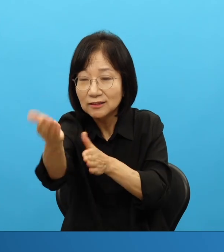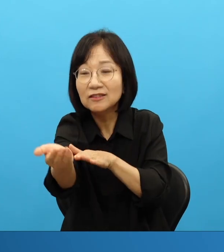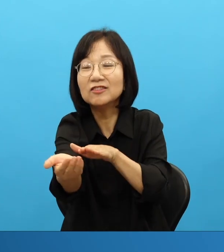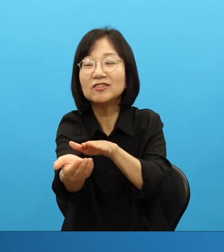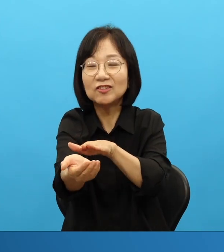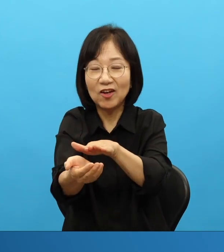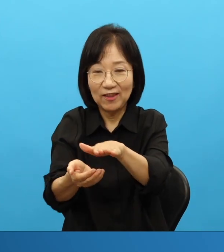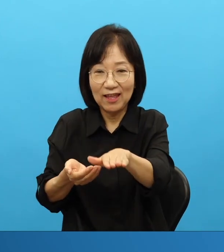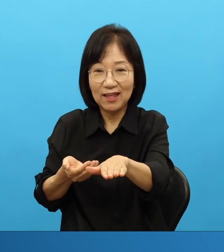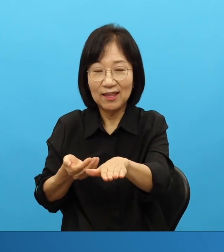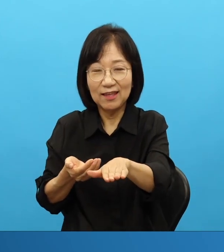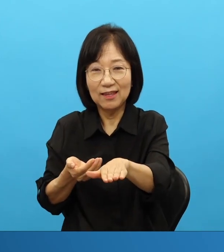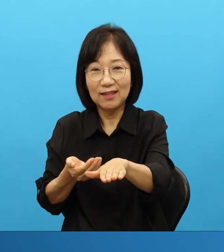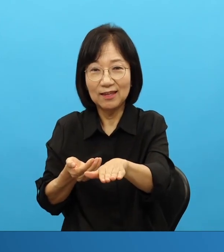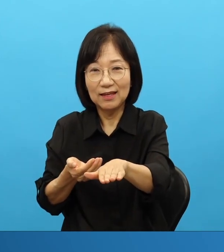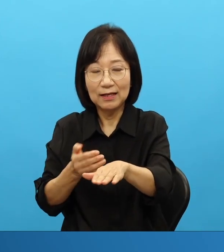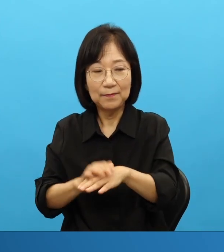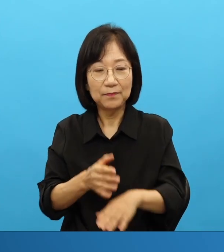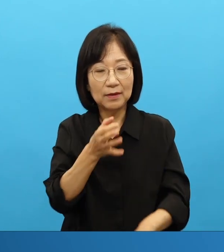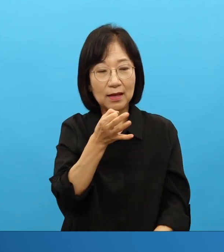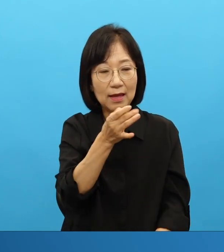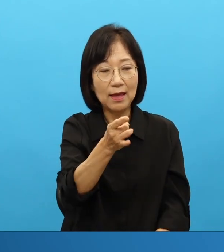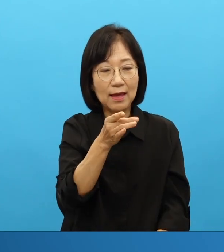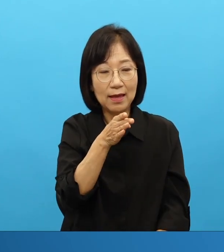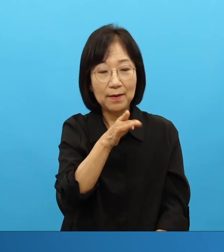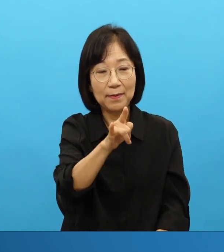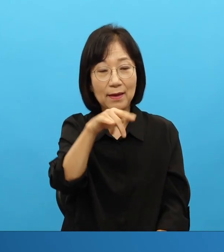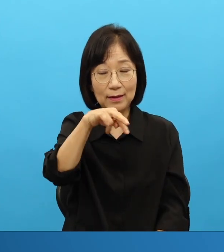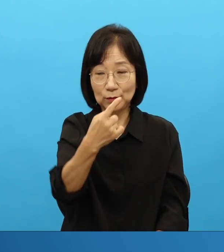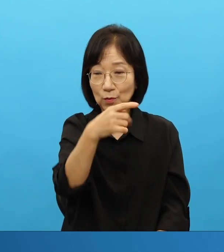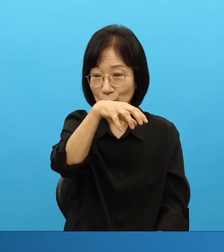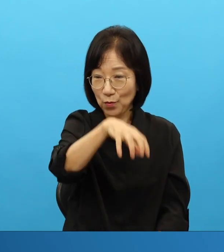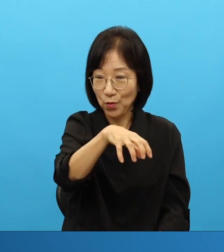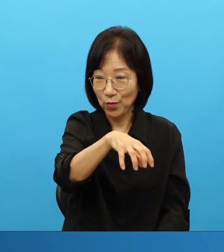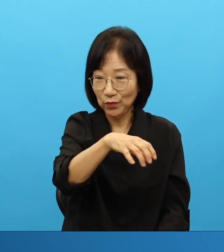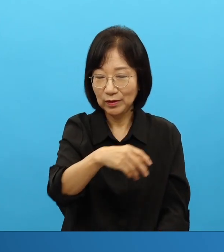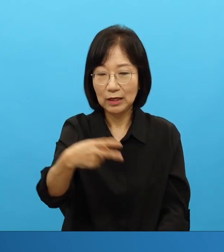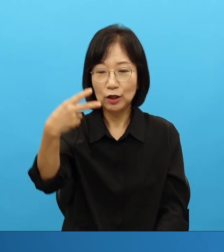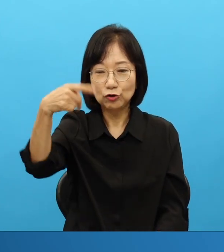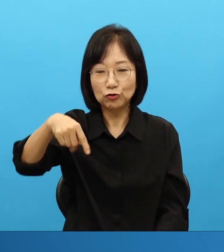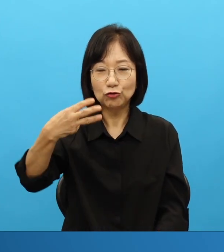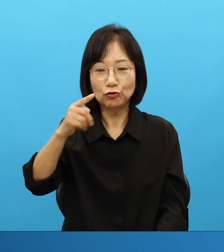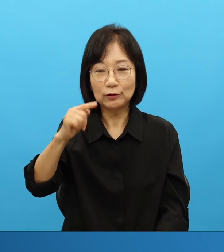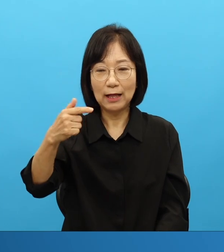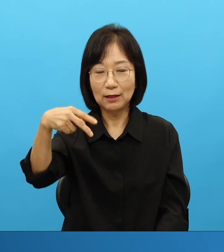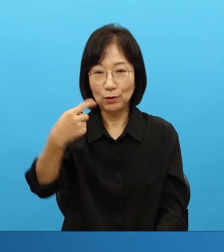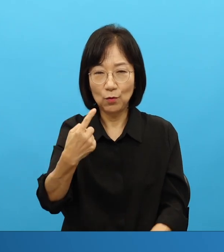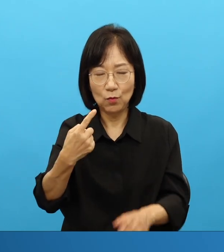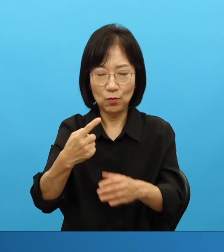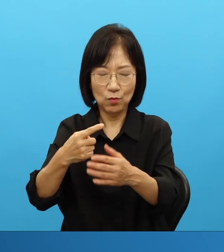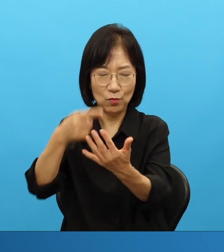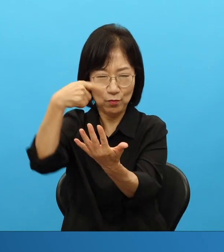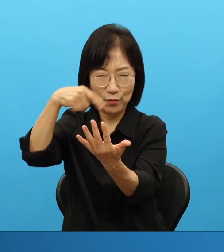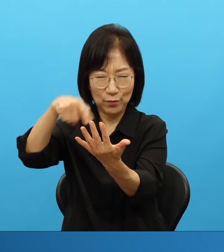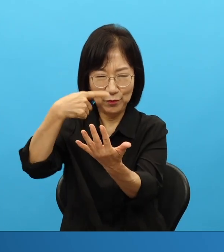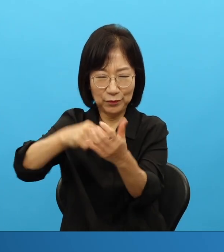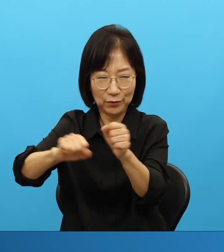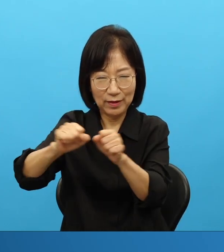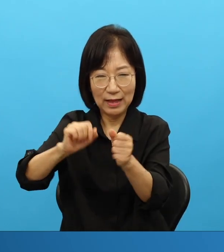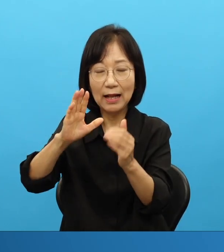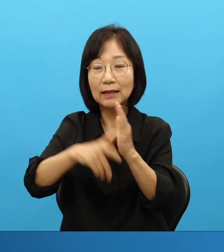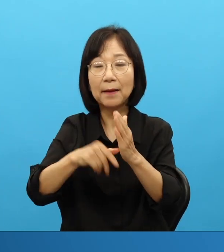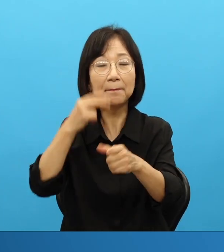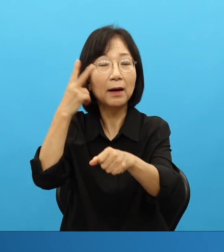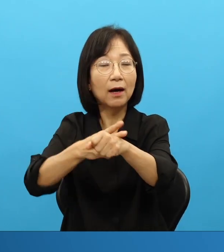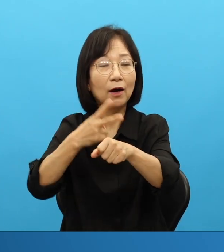Rome, 에베소에서 두란노 운동을 펼 때 when he was in Ephesus and carried out the Tyrannus movement there. 뭐라고 얘기했냐? What does he